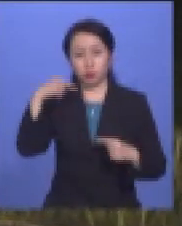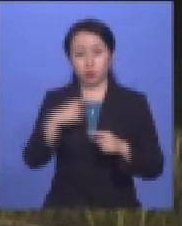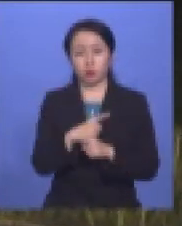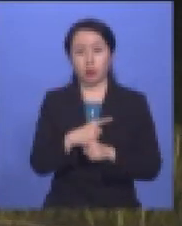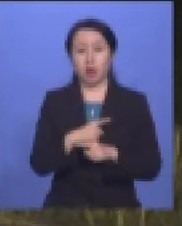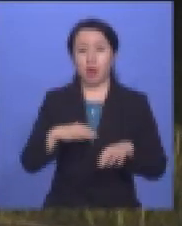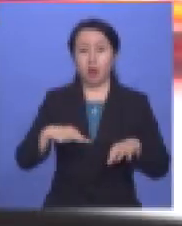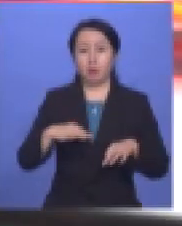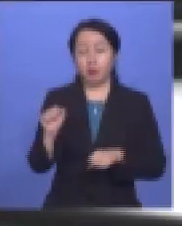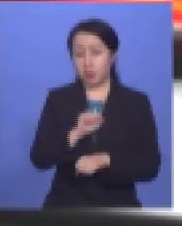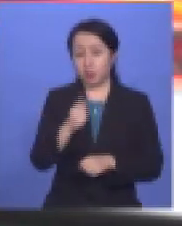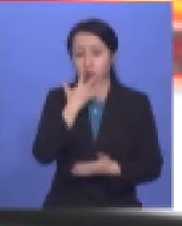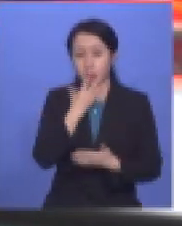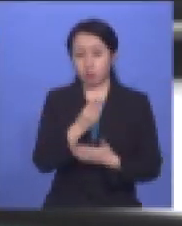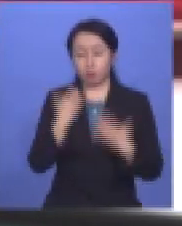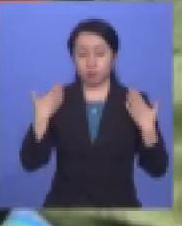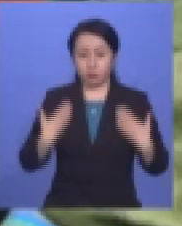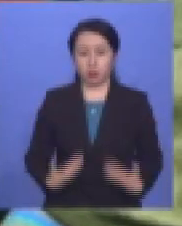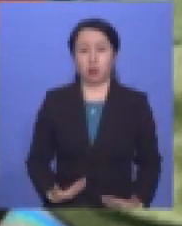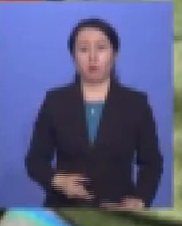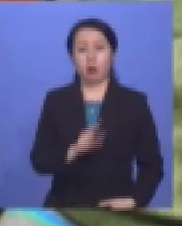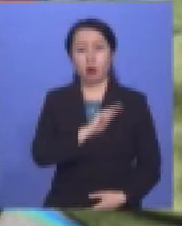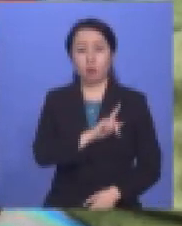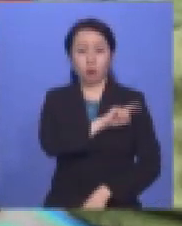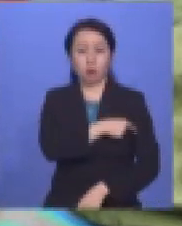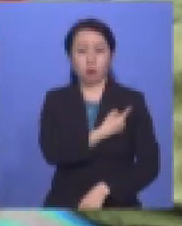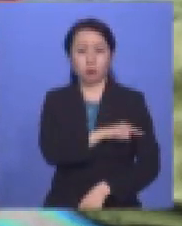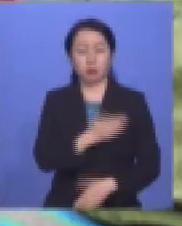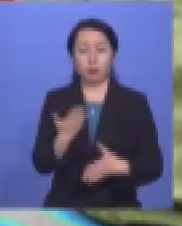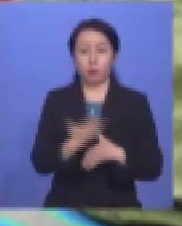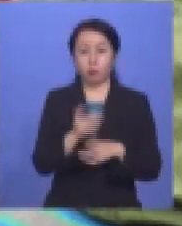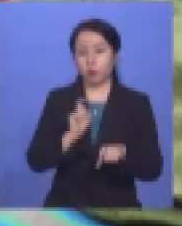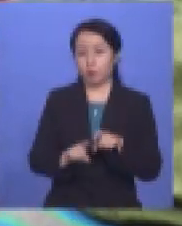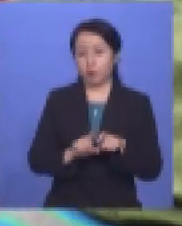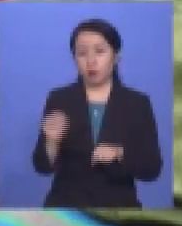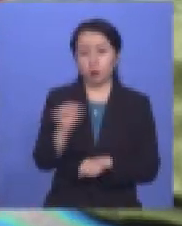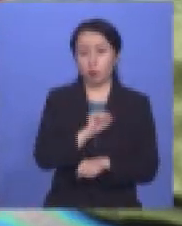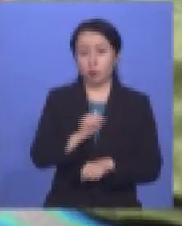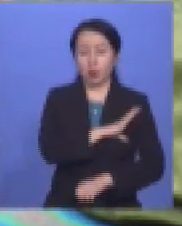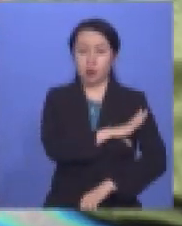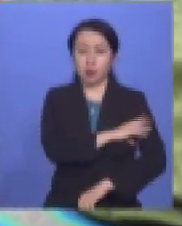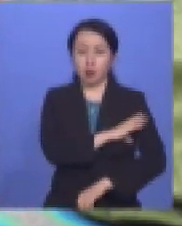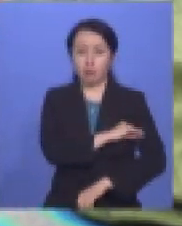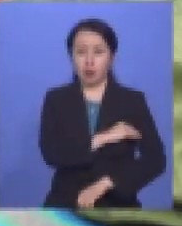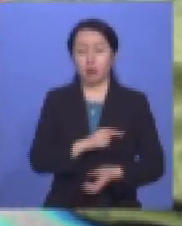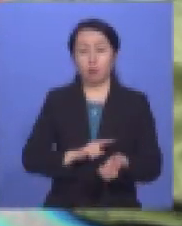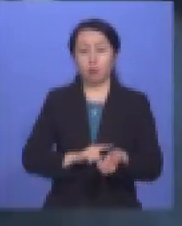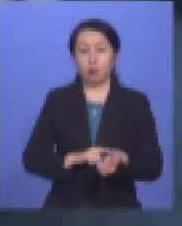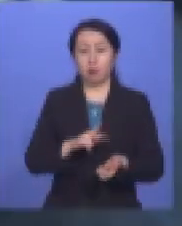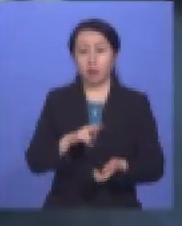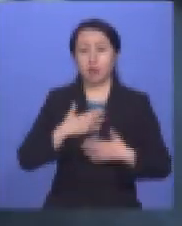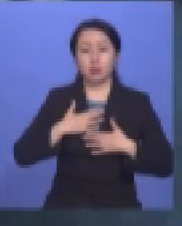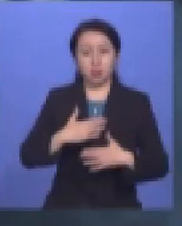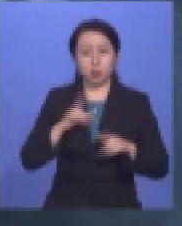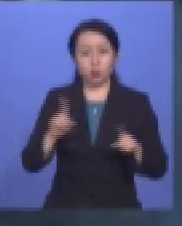исправность транспортных средств Но и на собственное состояние работники скорой медицинской помощи проверяют у водителей артериальное давление пульс и сатурацию